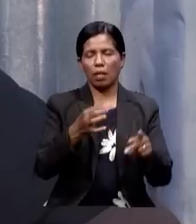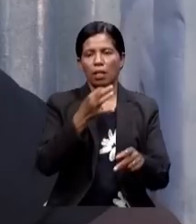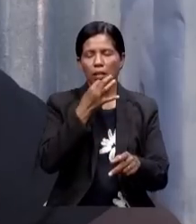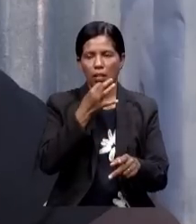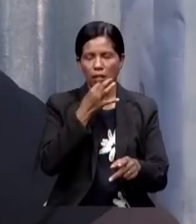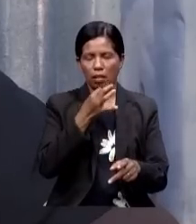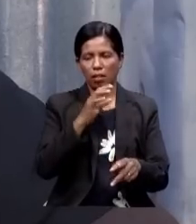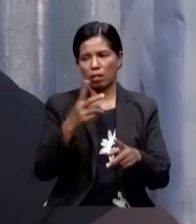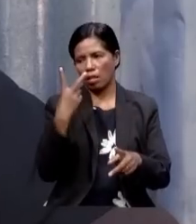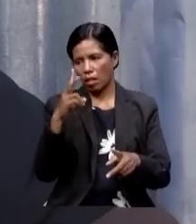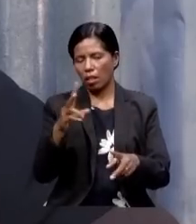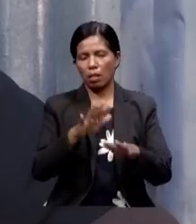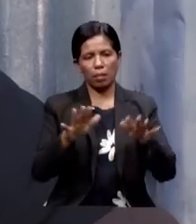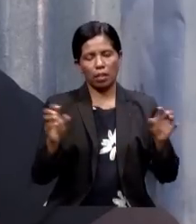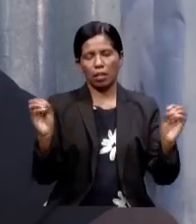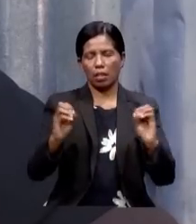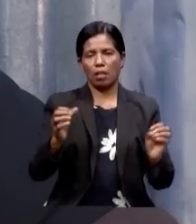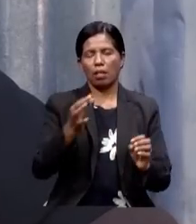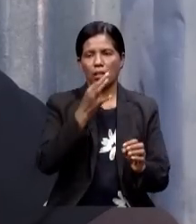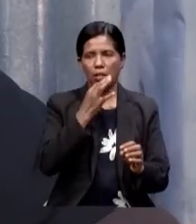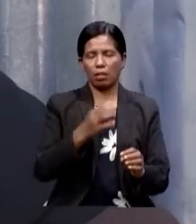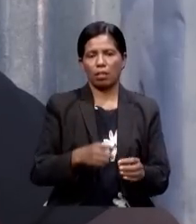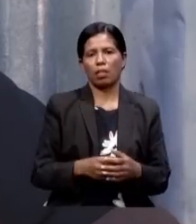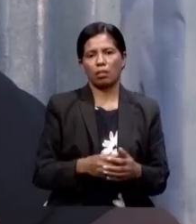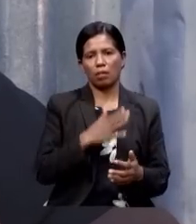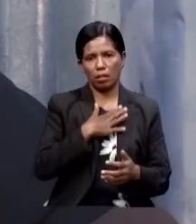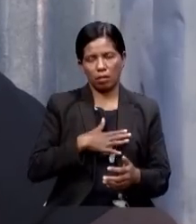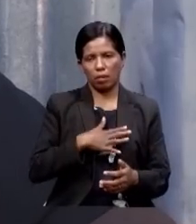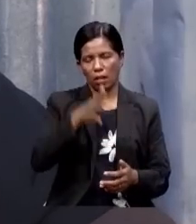belahanuin lara senkora. Ita napa iya, ita han.